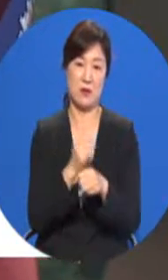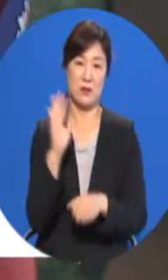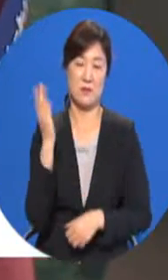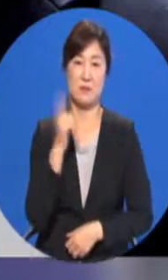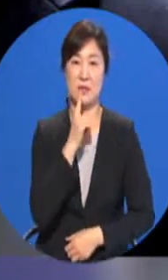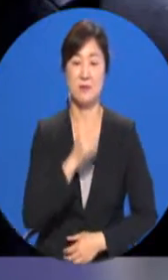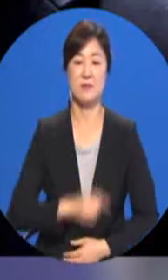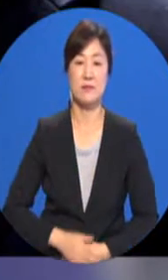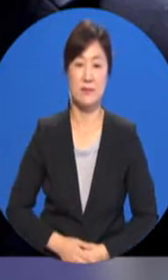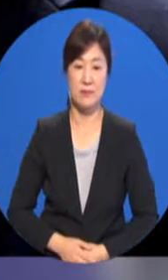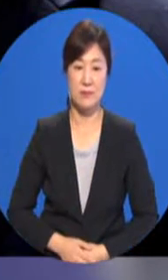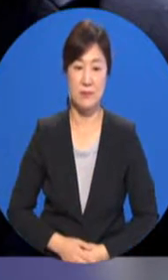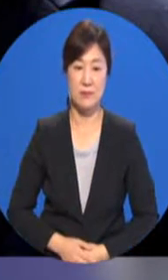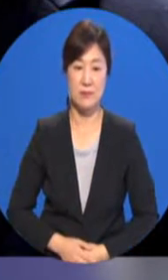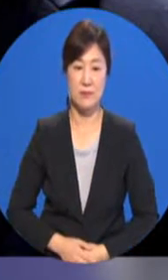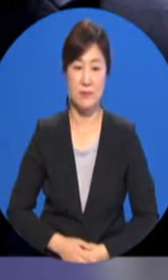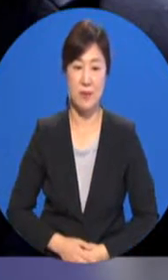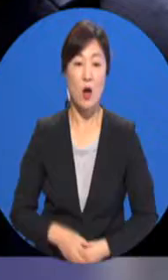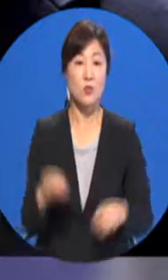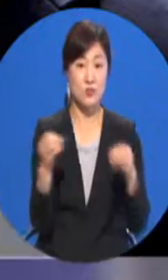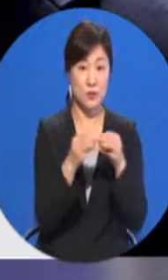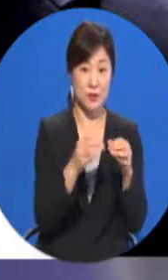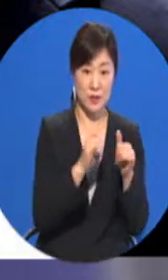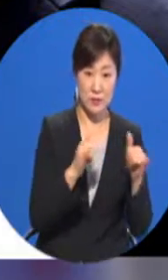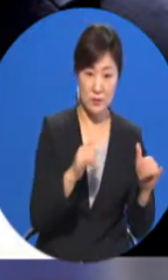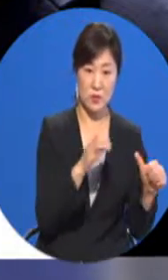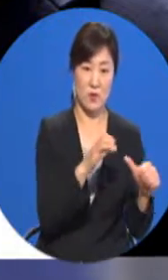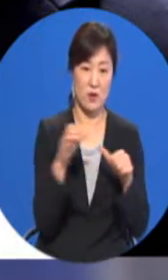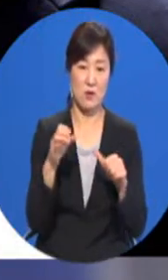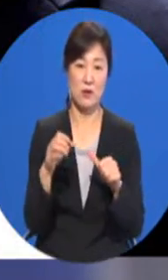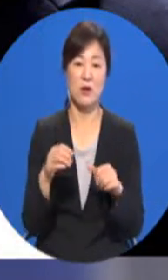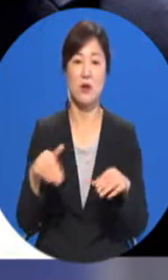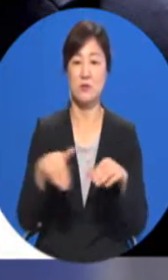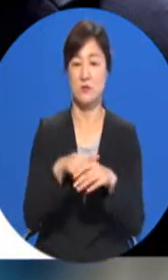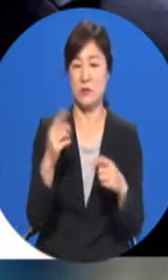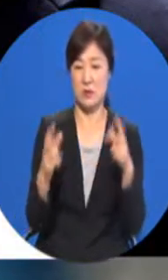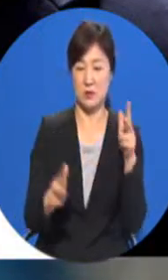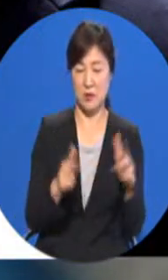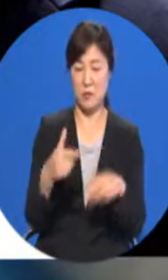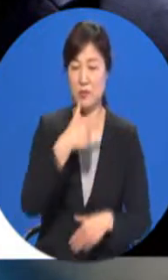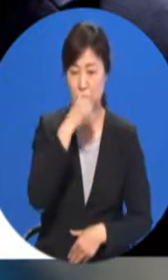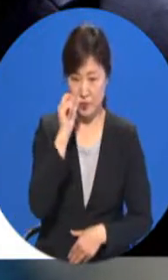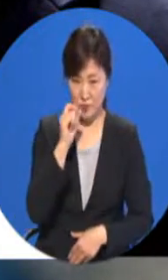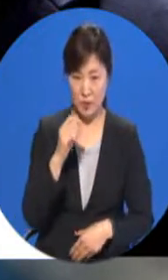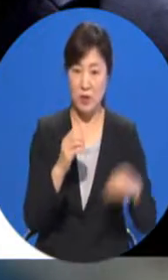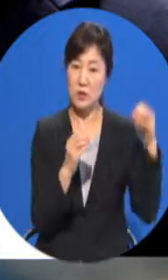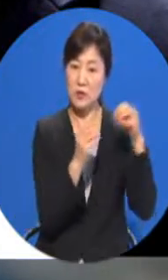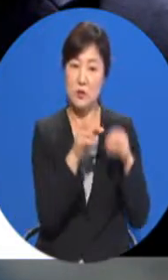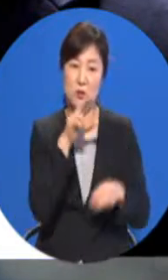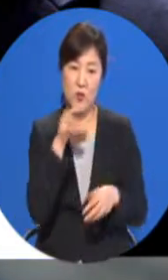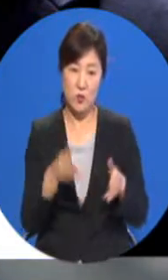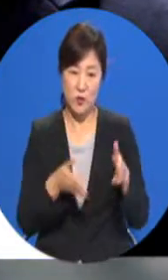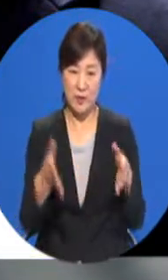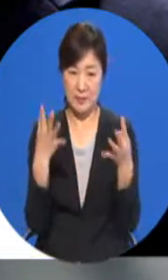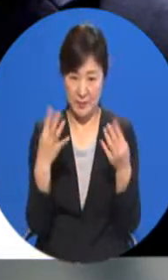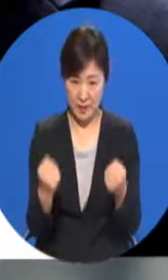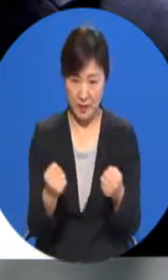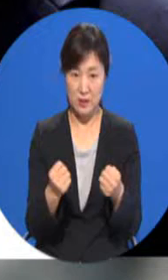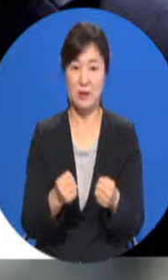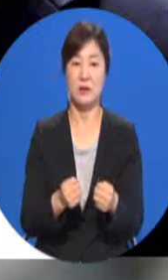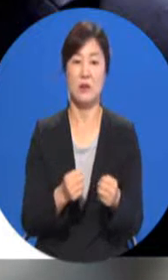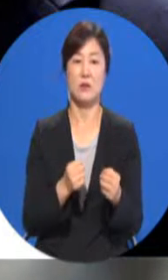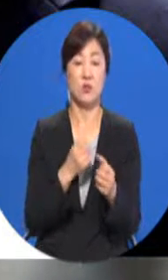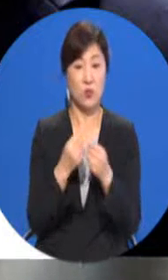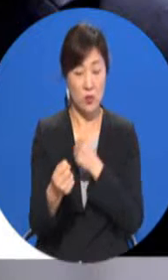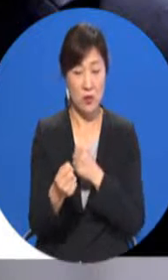부분입니다. 유명한 문인들을 활용한 문화사업이 좀 부족했었고요. 전통으로 보면 골목길이 굉장히 많습니다. 그런데